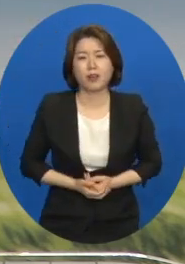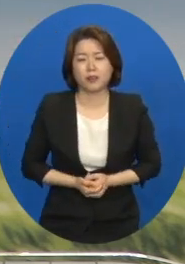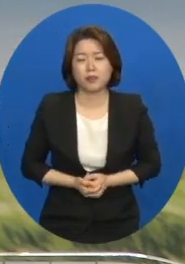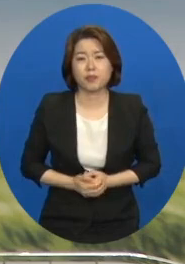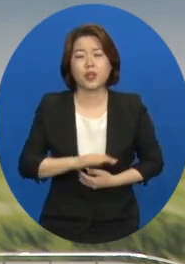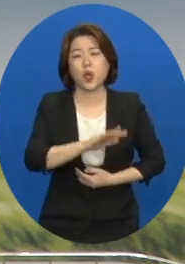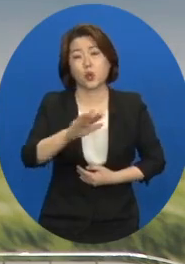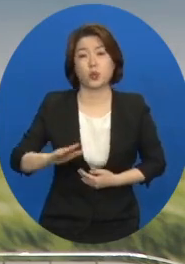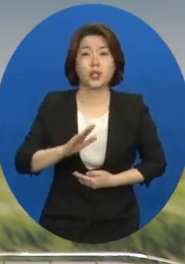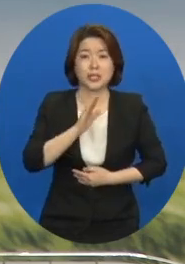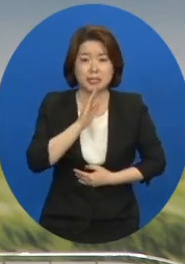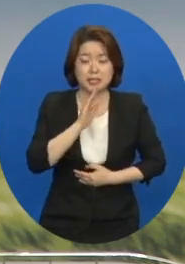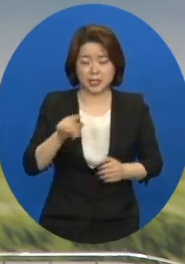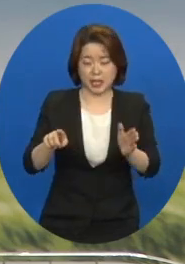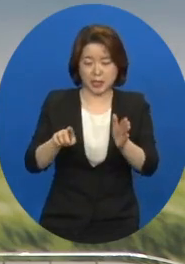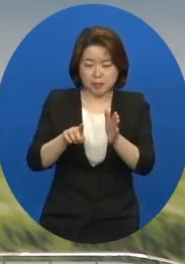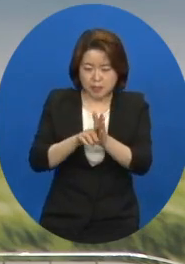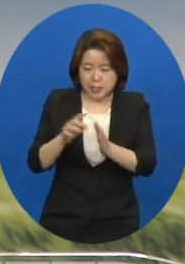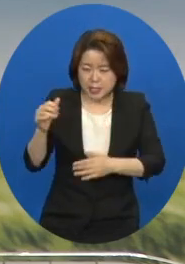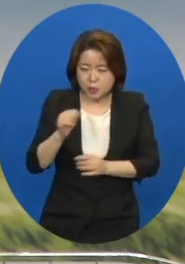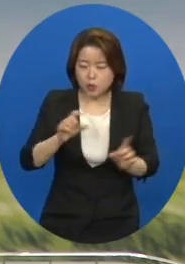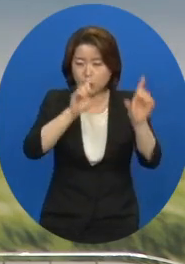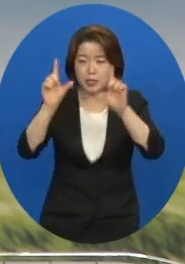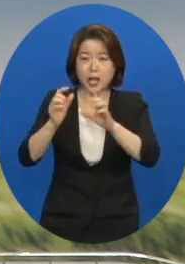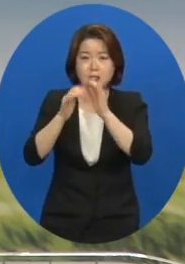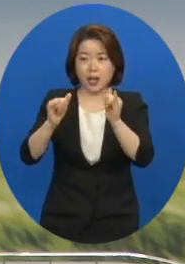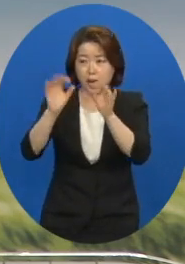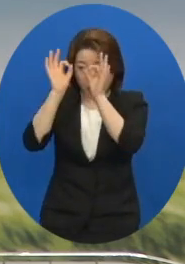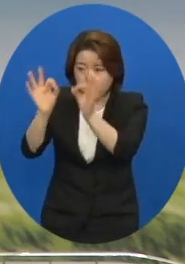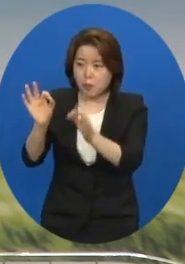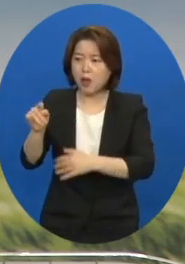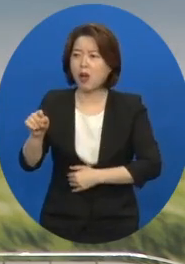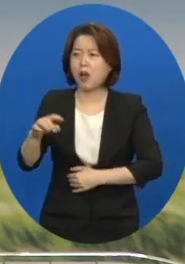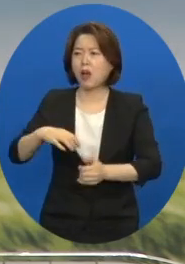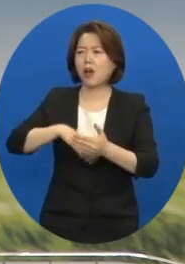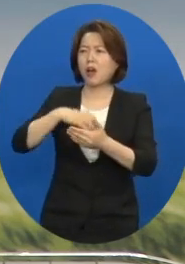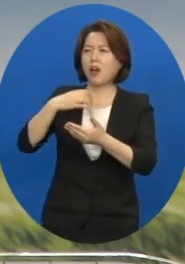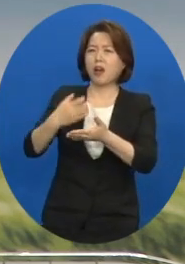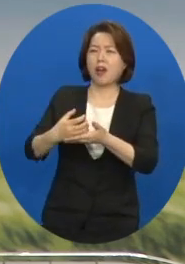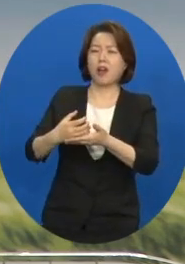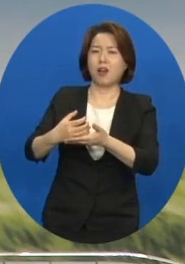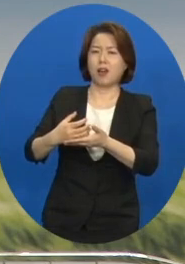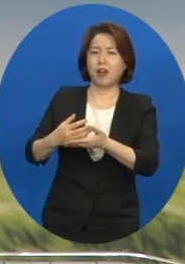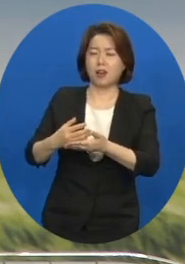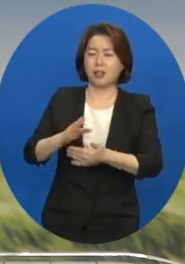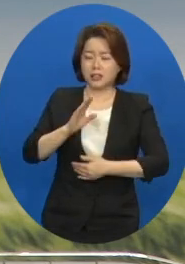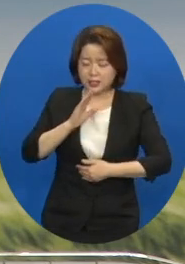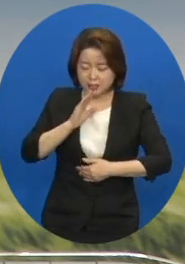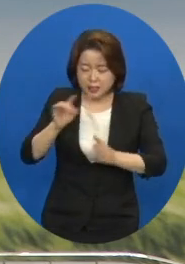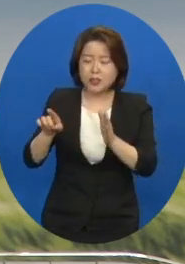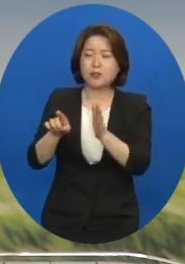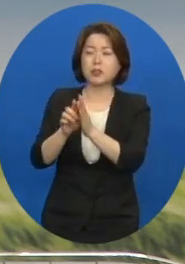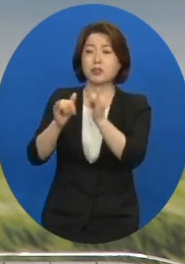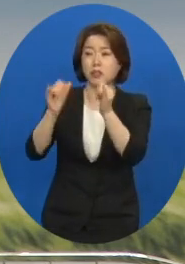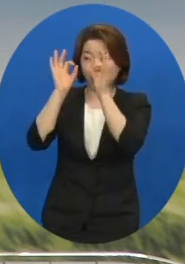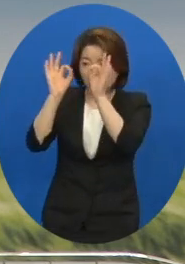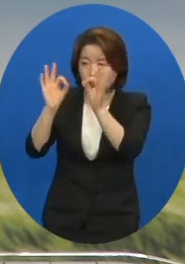우리가 진짜 믿음으로 사는 사람을 보면요, 감동이 돼요. 진짜 믿는 사람을